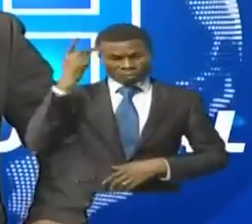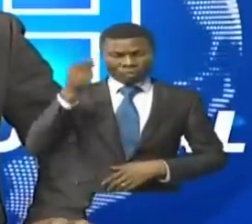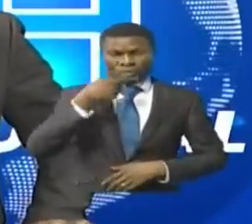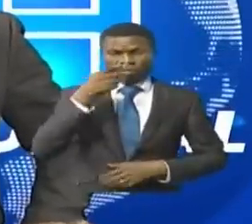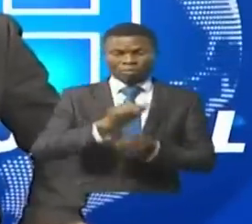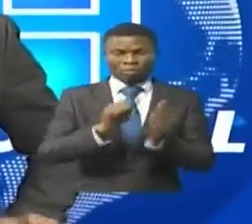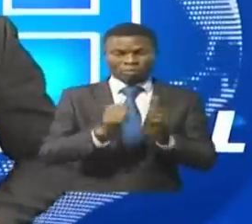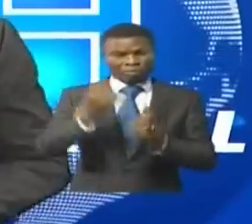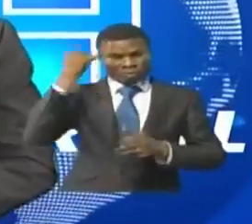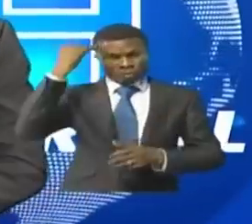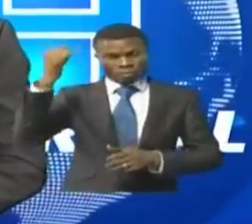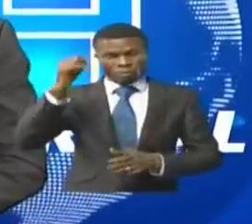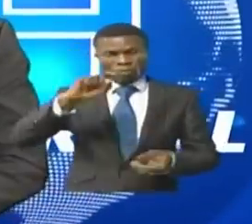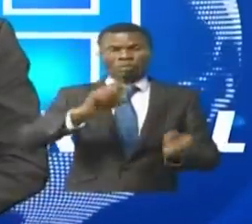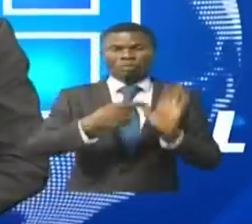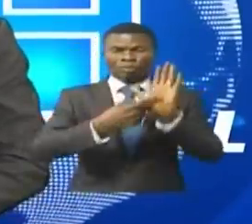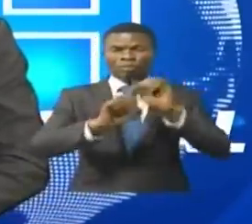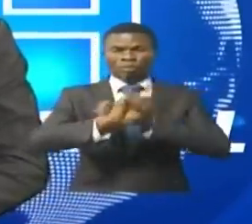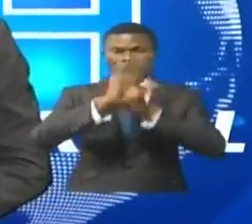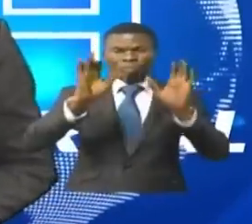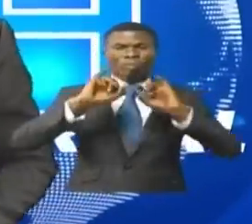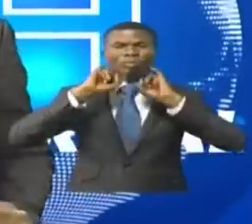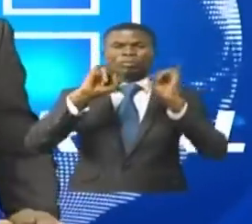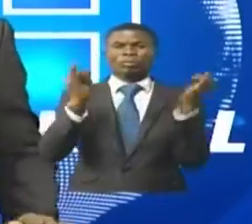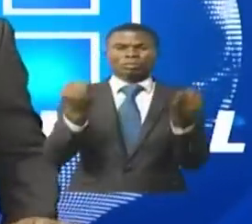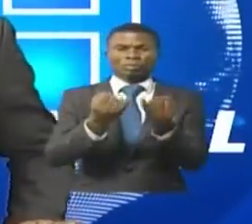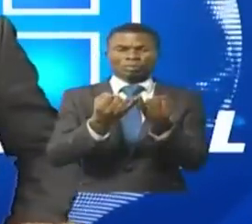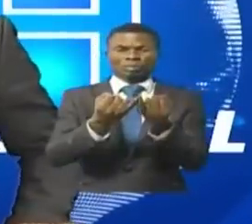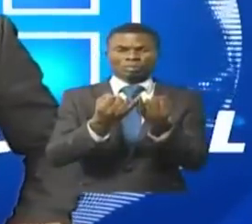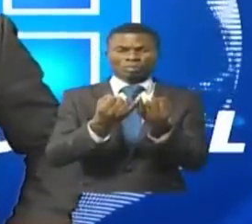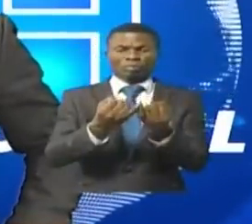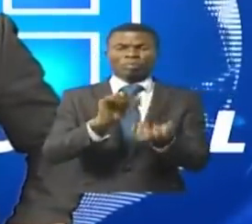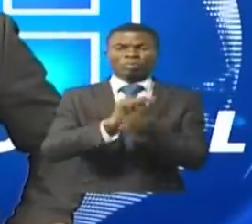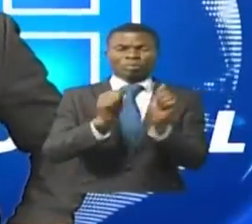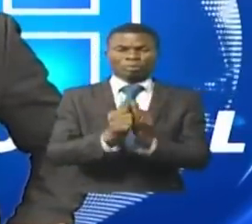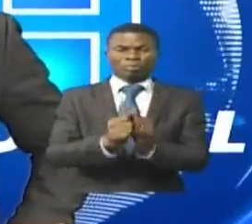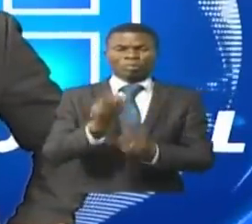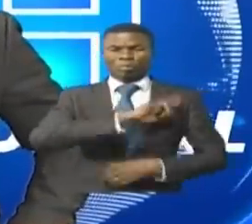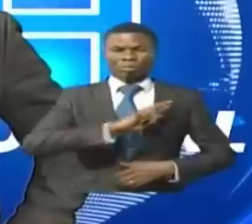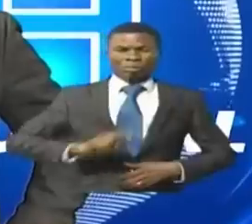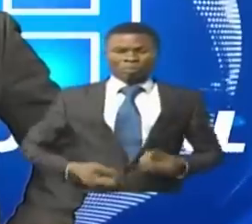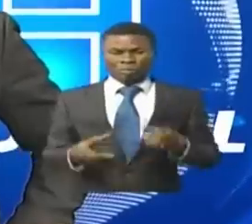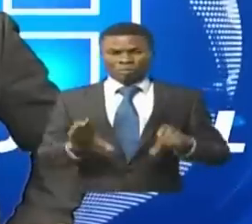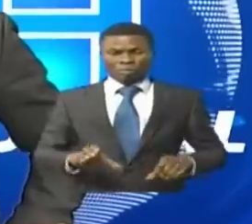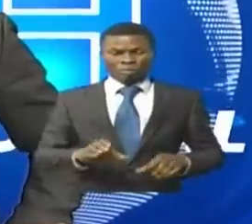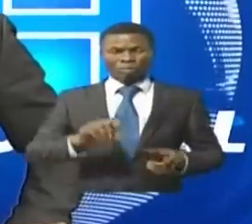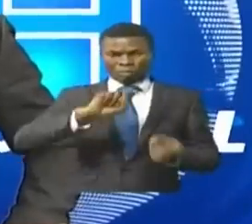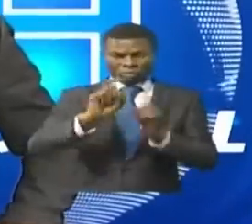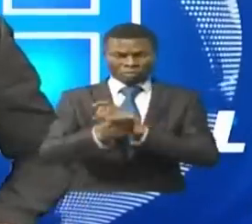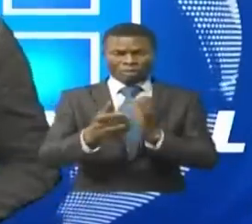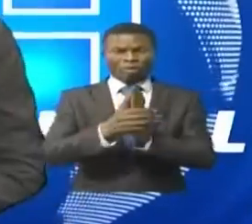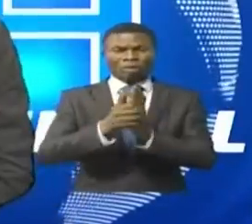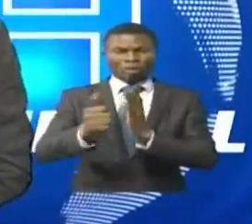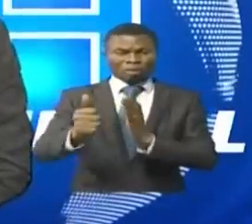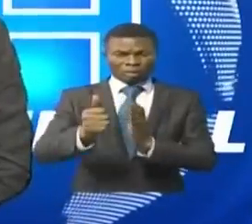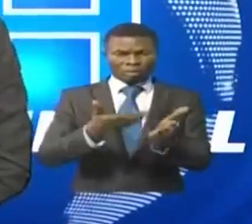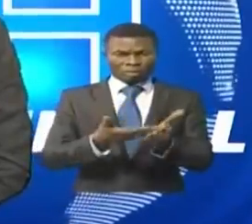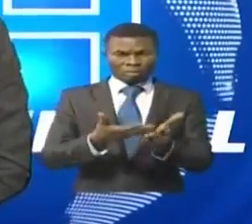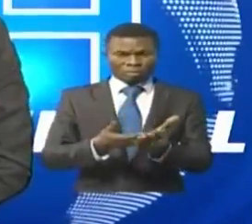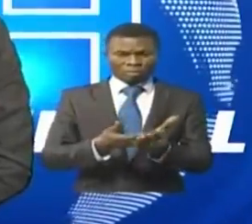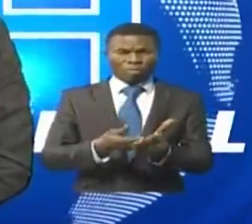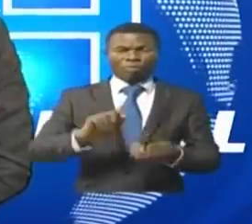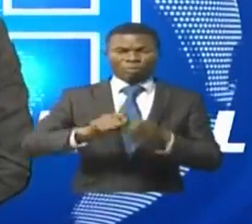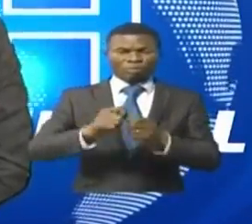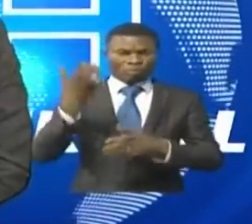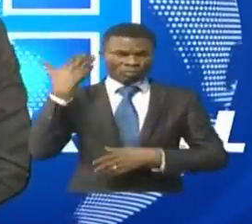de l'initiative pour la transparence des industries extractives ITIE. La RDC veut améliorer sa cote. Les derniers réglages